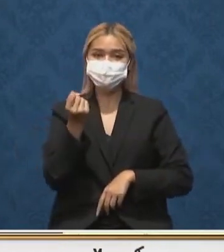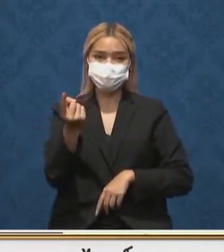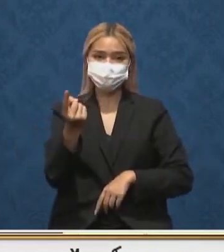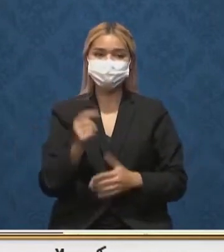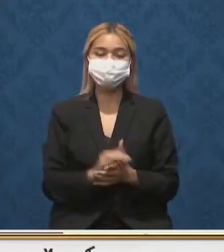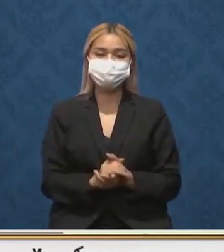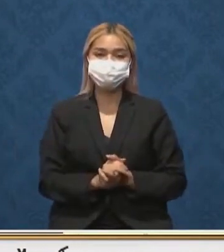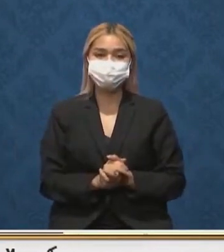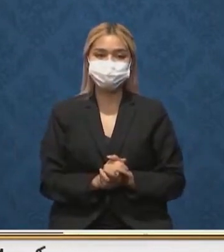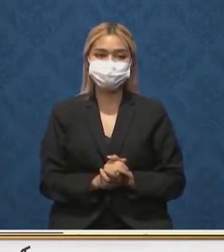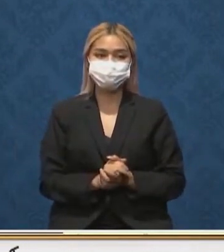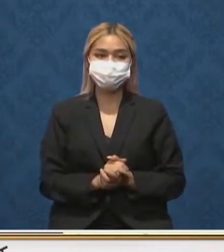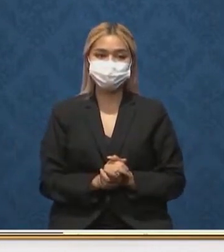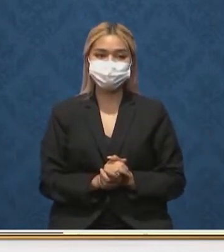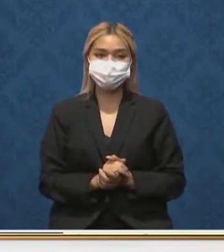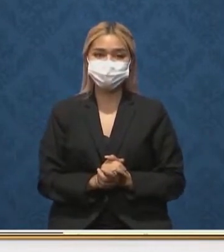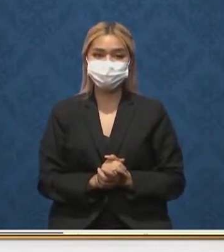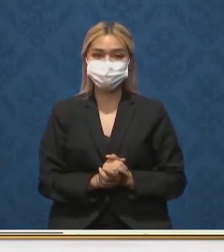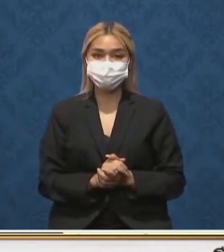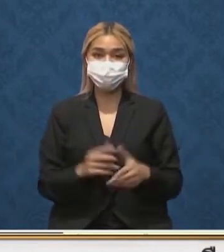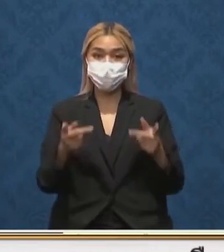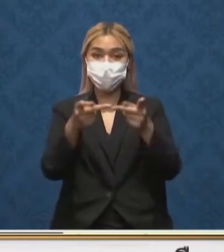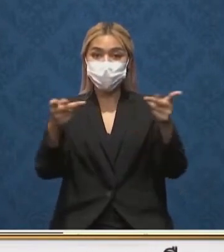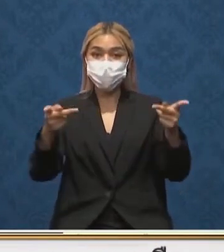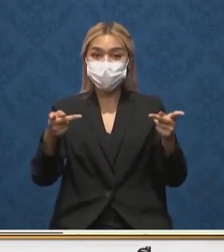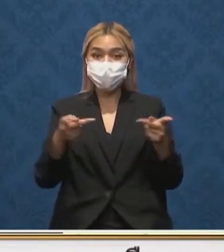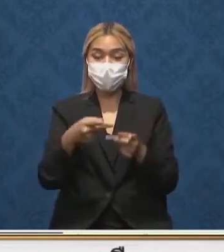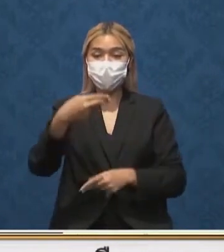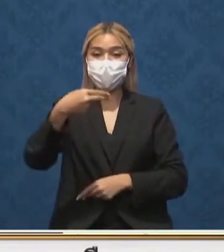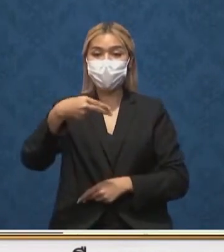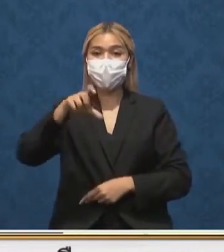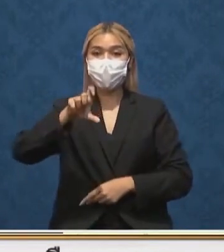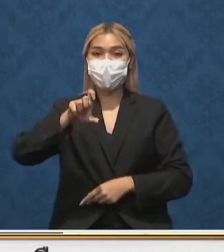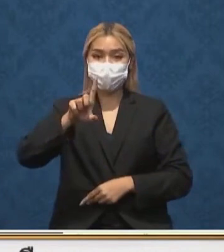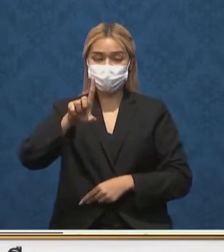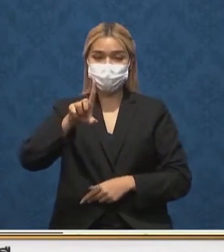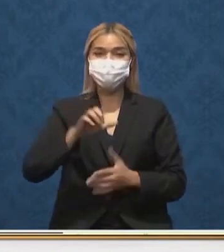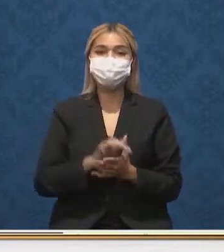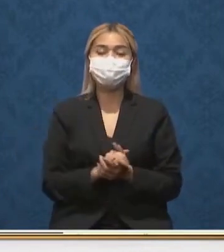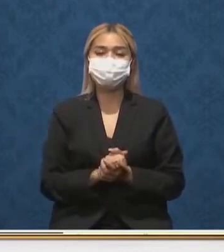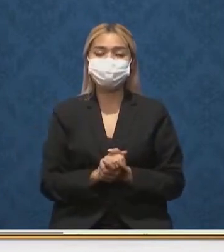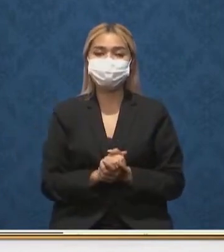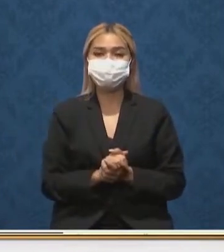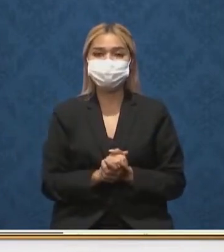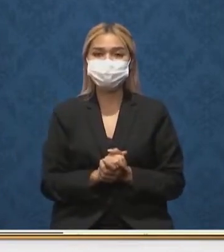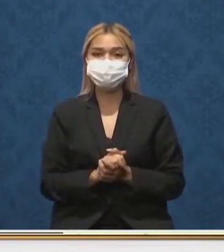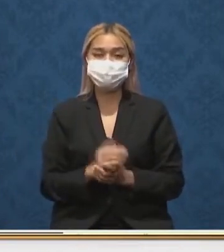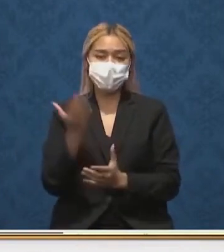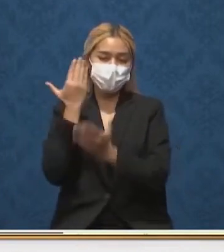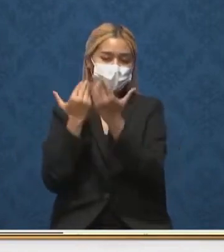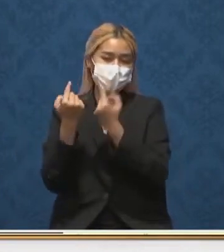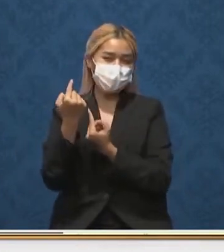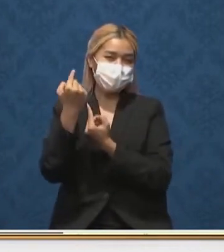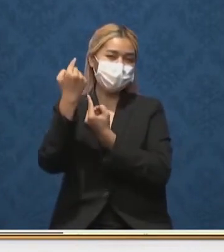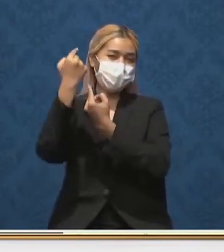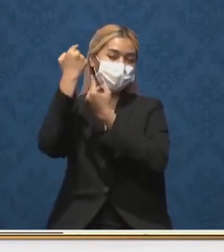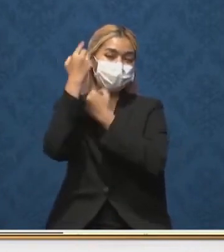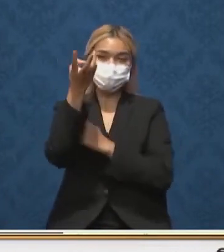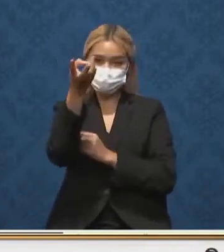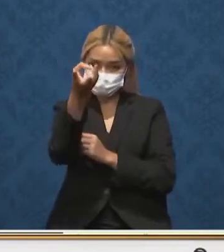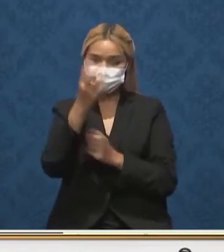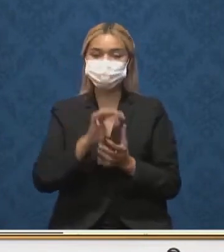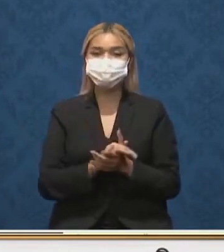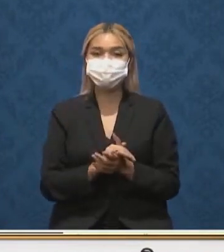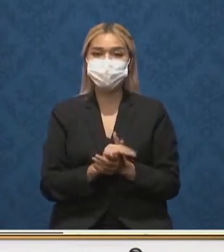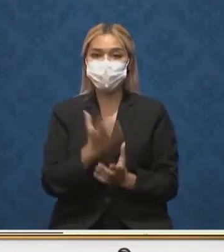ก่อนอื่นที่จะไปเรื่องของเกาะหลีเป๊ะก็คงต้องเดือนอ่าเบื้องหลังเ่อความเป็นมาเพียงนิดเดียวในส่วนเดียวเพราะมี